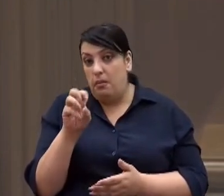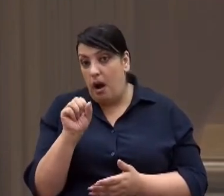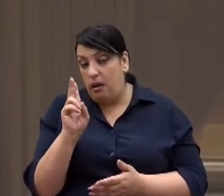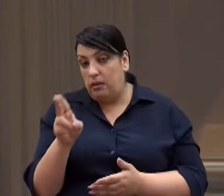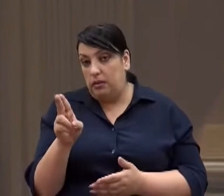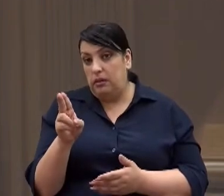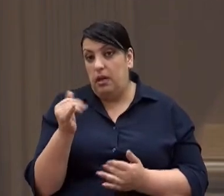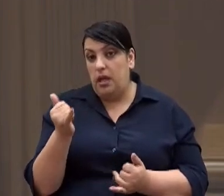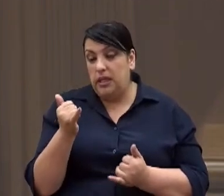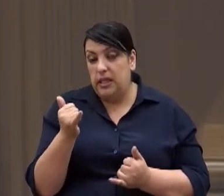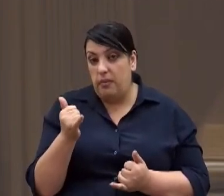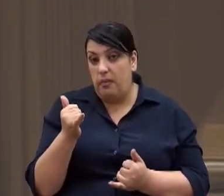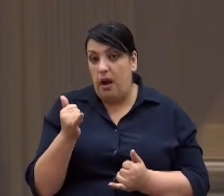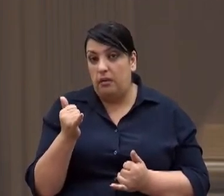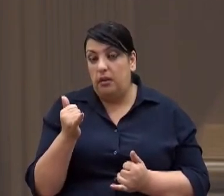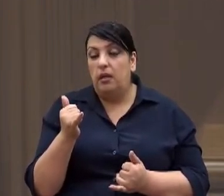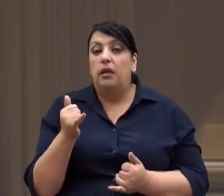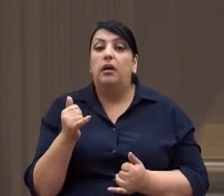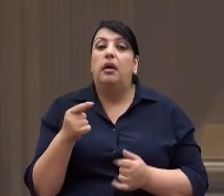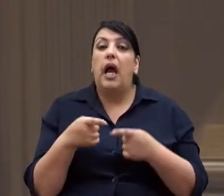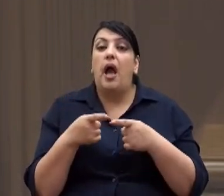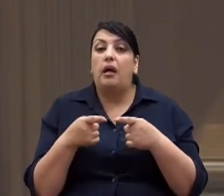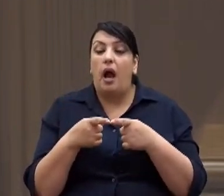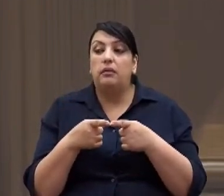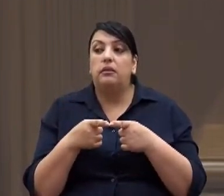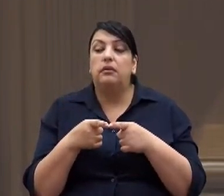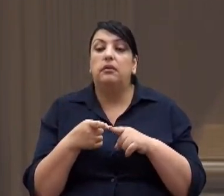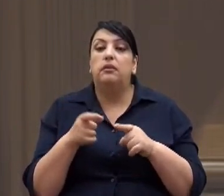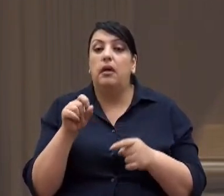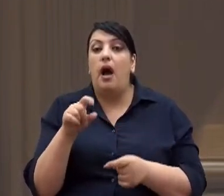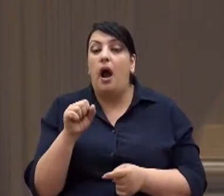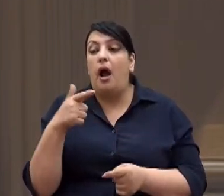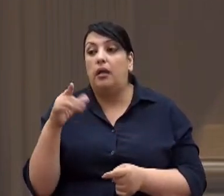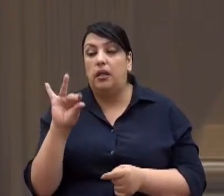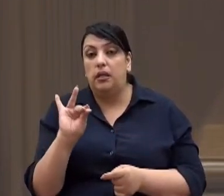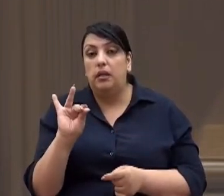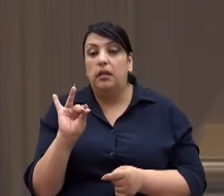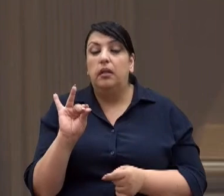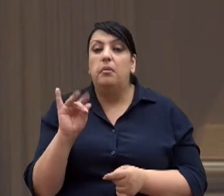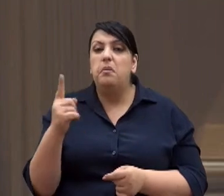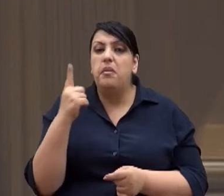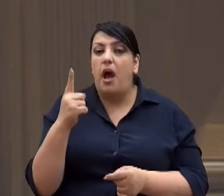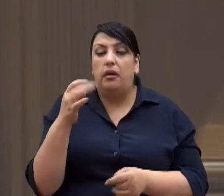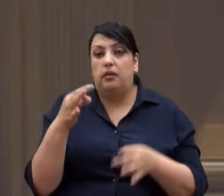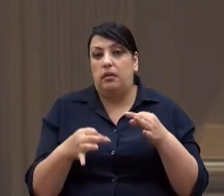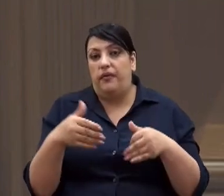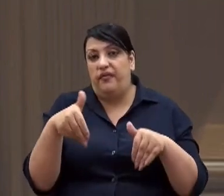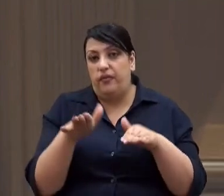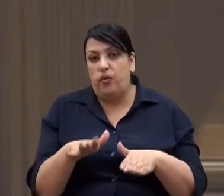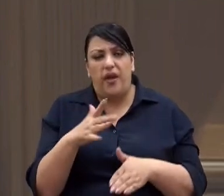գլխավոր քրեական դատարանի, ՀԱԳ-ի դատավճիռն է, միակ, բայց նաև